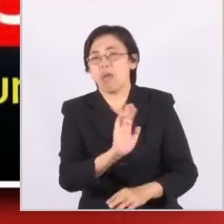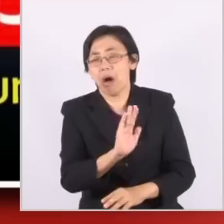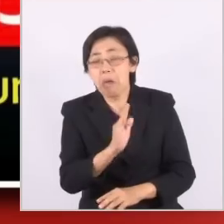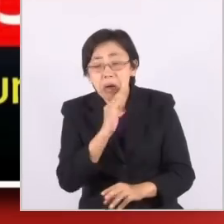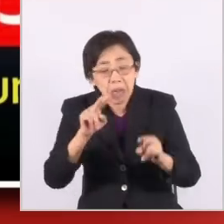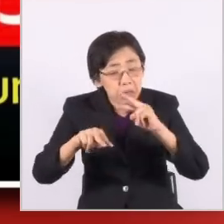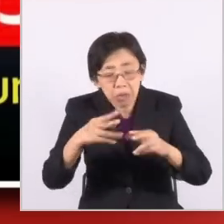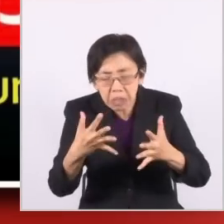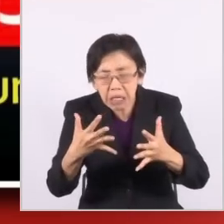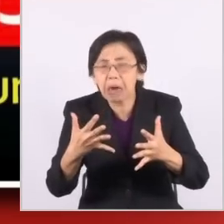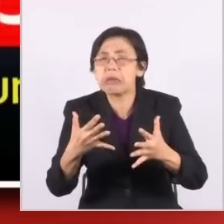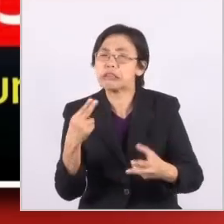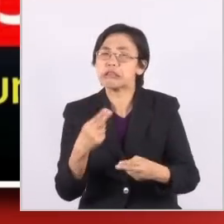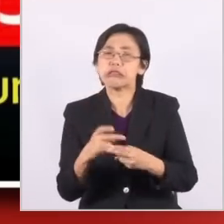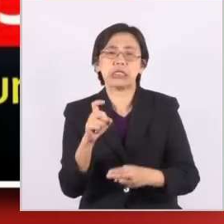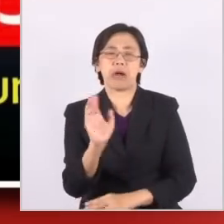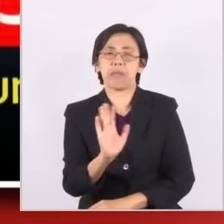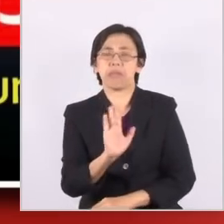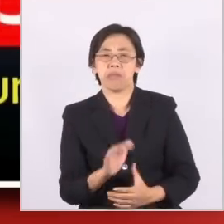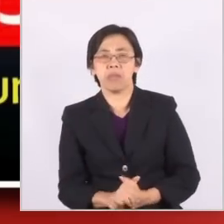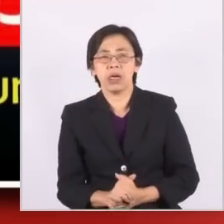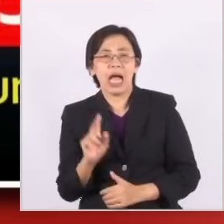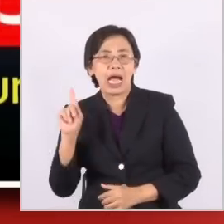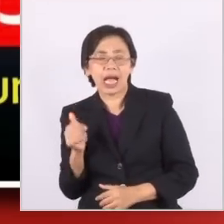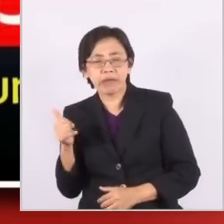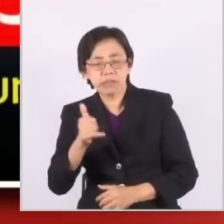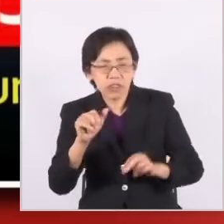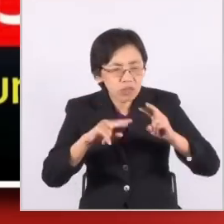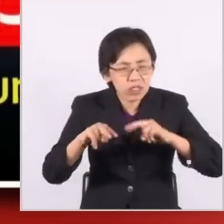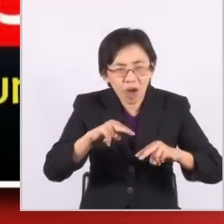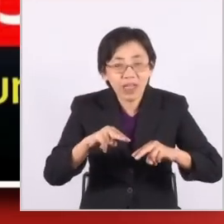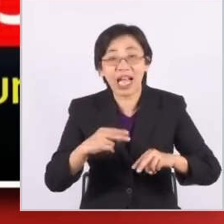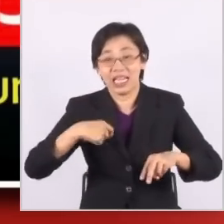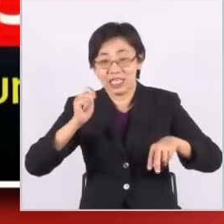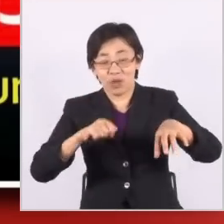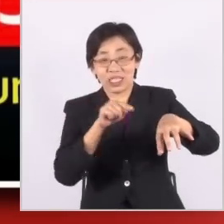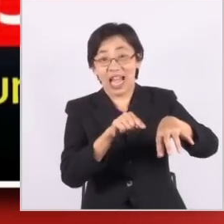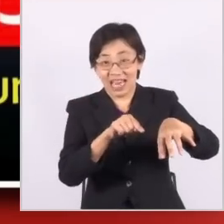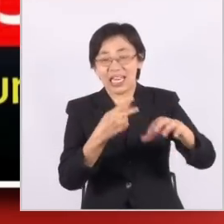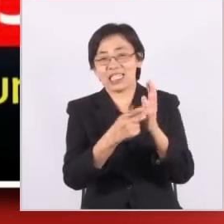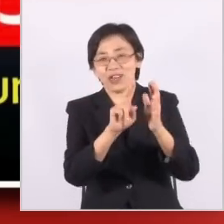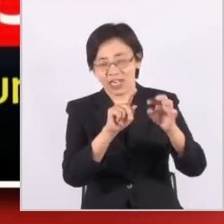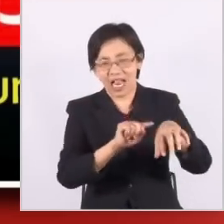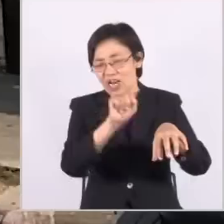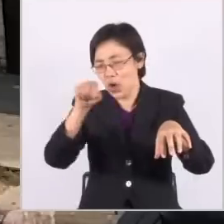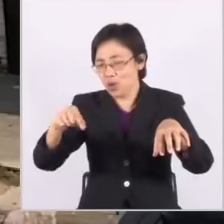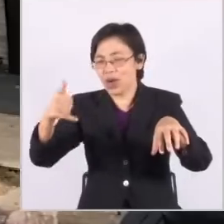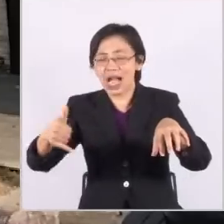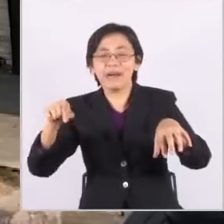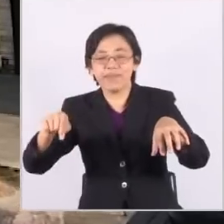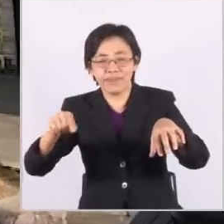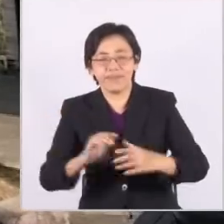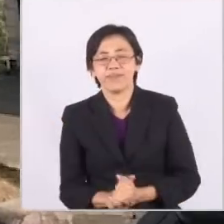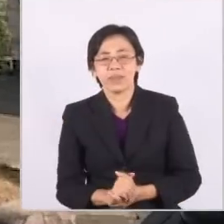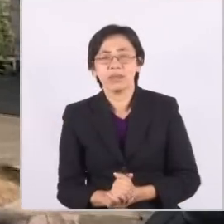ยังไงนักข่าวก็เลยเดินทางไปที่บริเวณที่ระบุไว้ในโพสต์เนี่ยเป็นฝั่งตรงข้ามสายของจังหวัดขอนแก่นนะเนี่ยนะครับซึ่งมาจาก